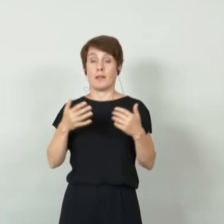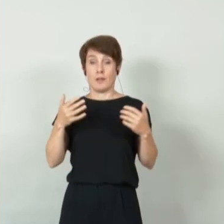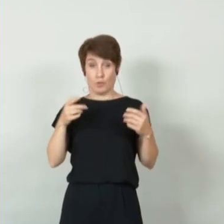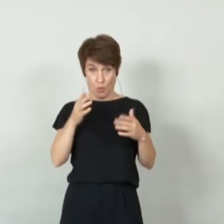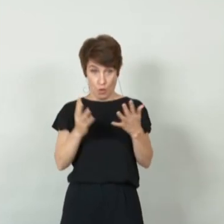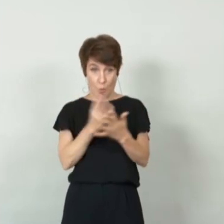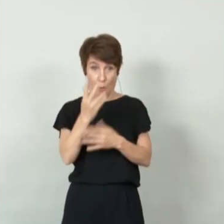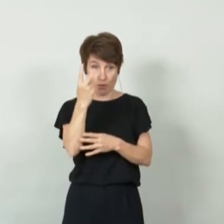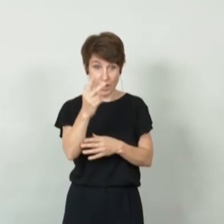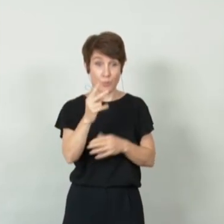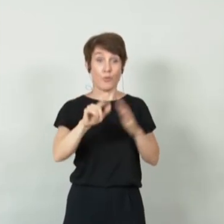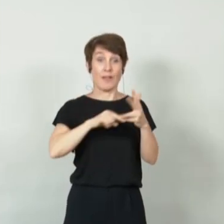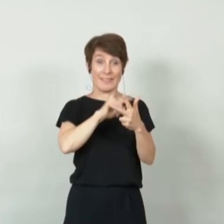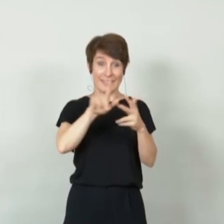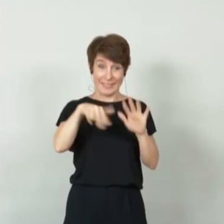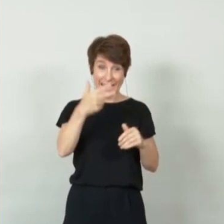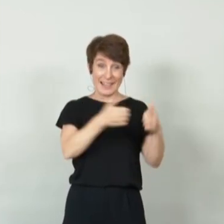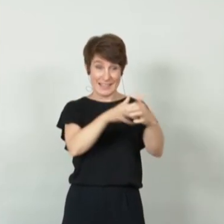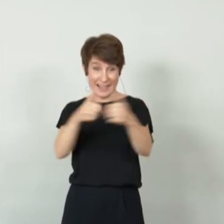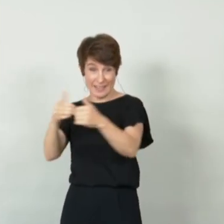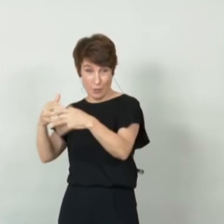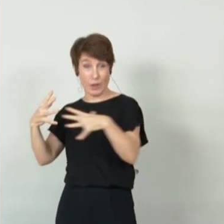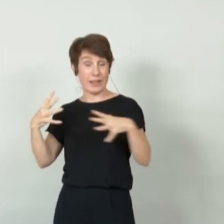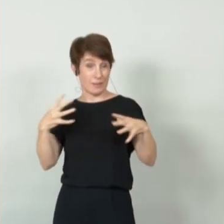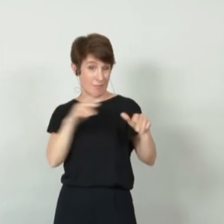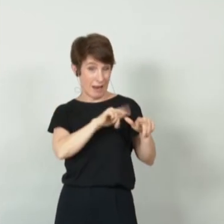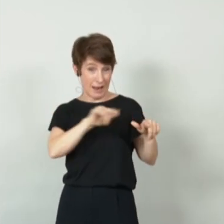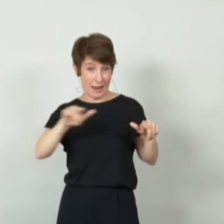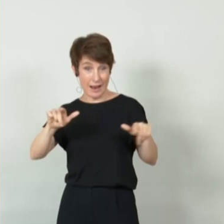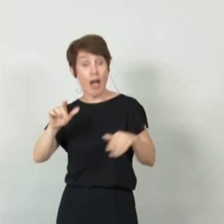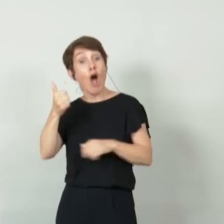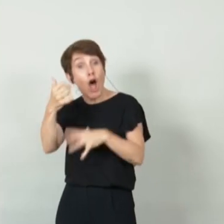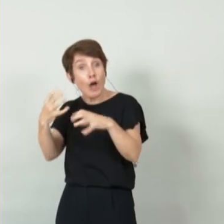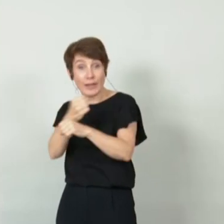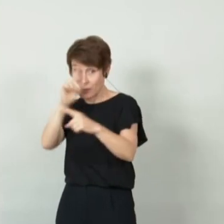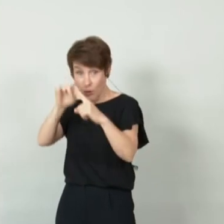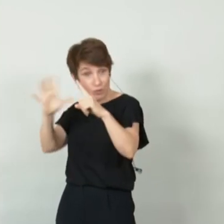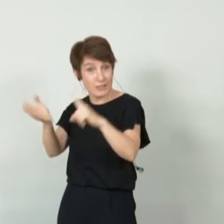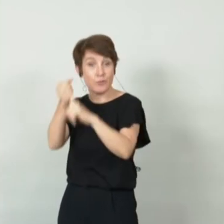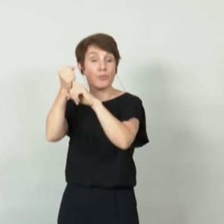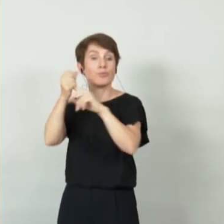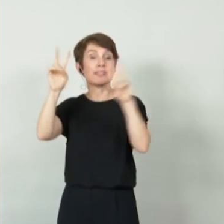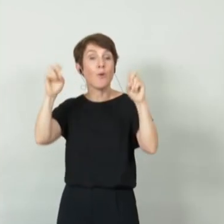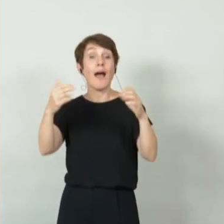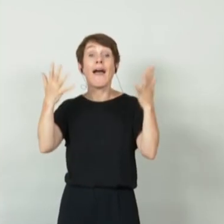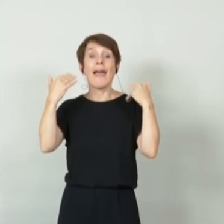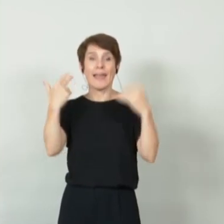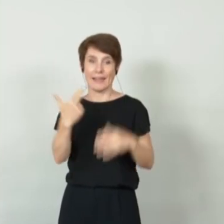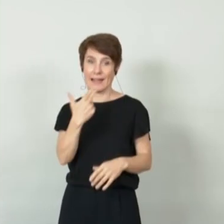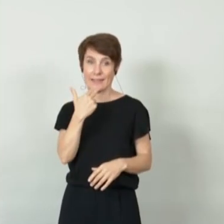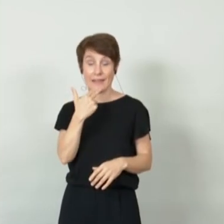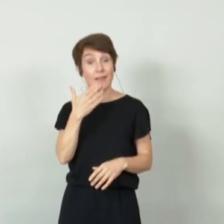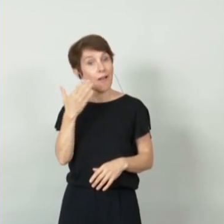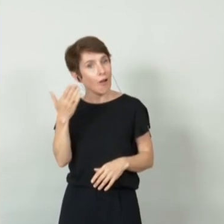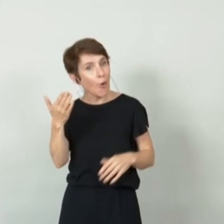grands projets une seule à atteint ses objectifs la catégorie qualité de l'air permettez-moi de vous dire bravo et de bien